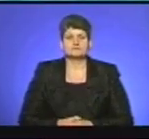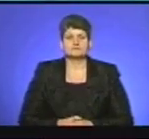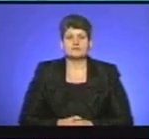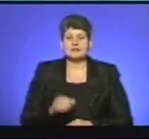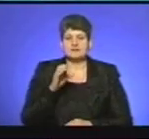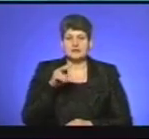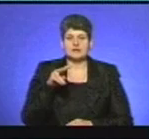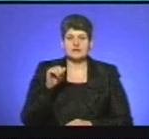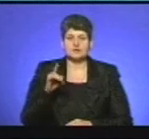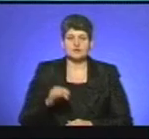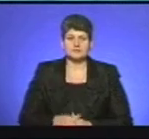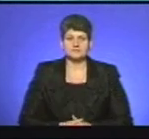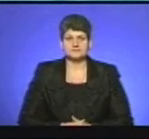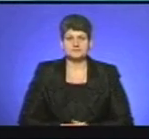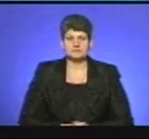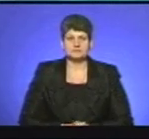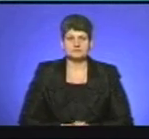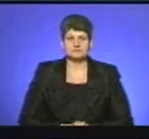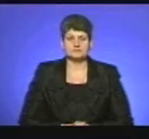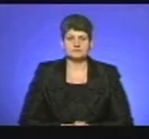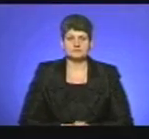Світлана Лазорик, Оксана Галіяш, новини.